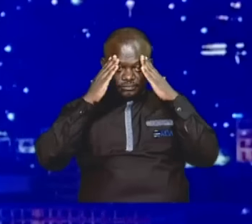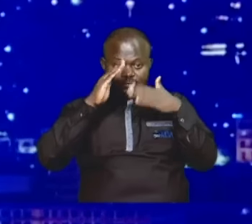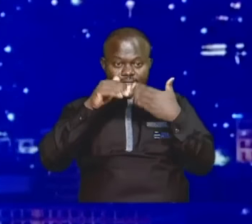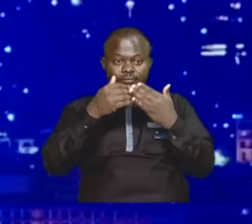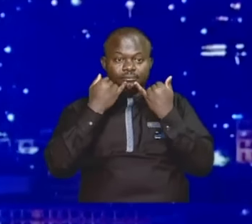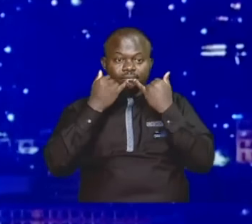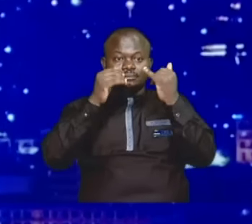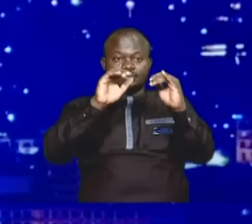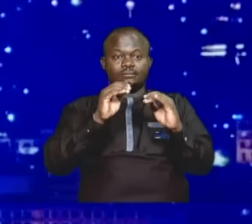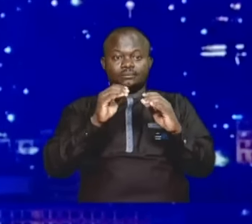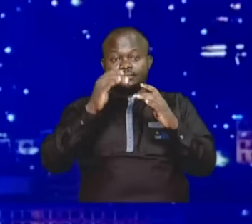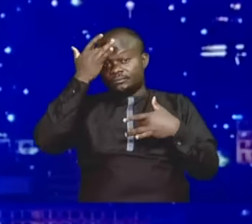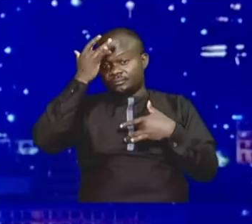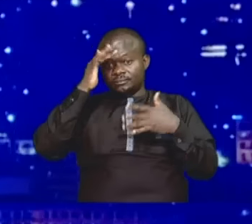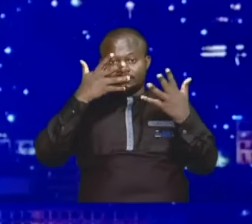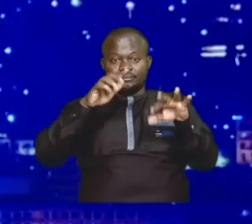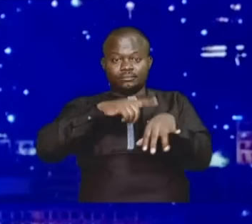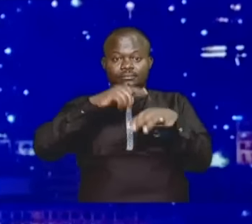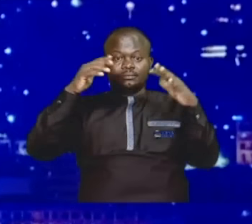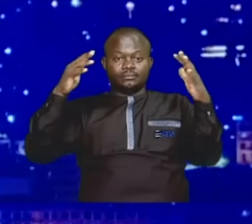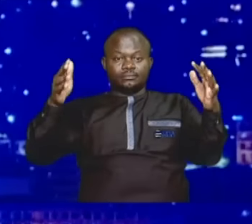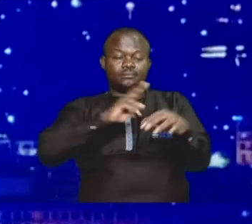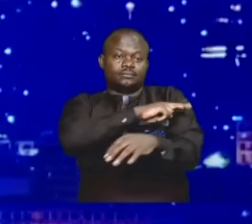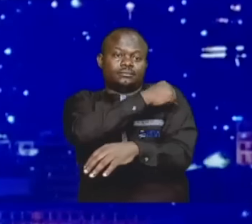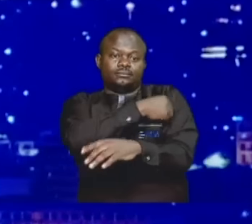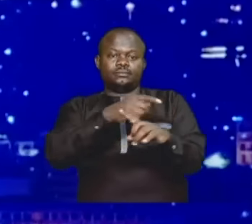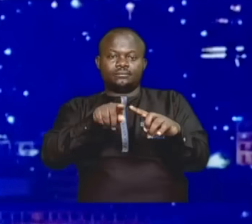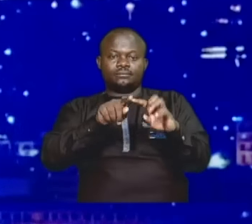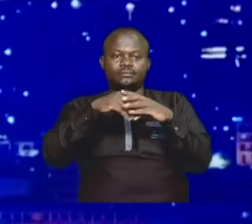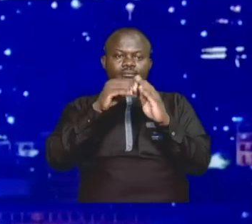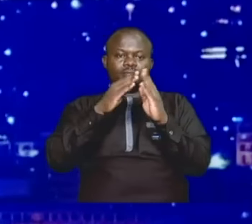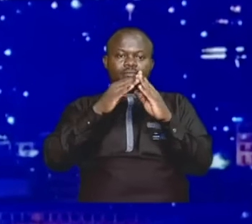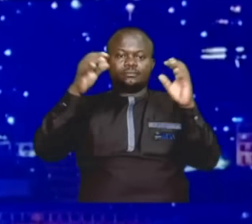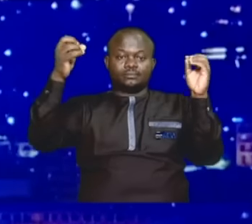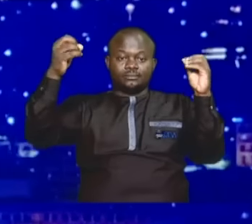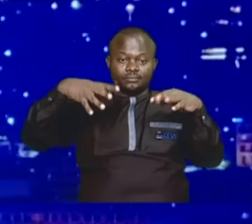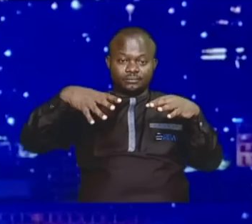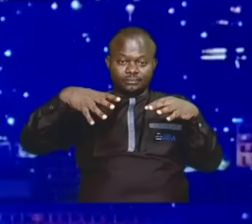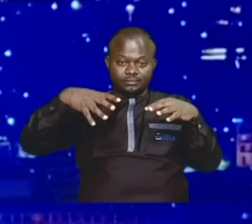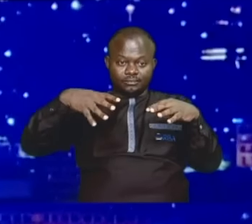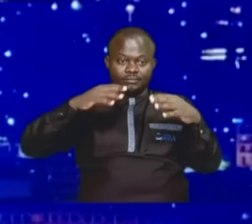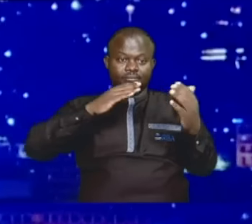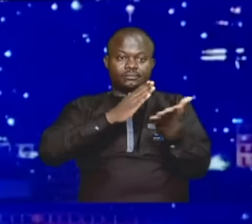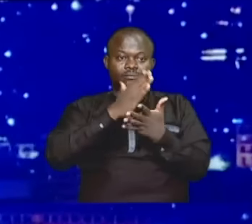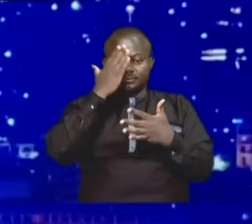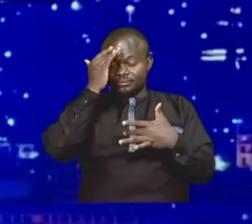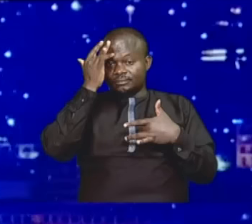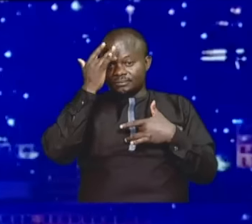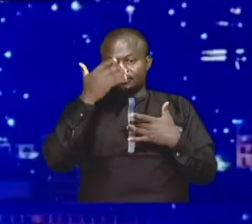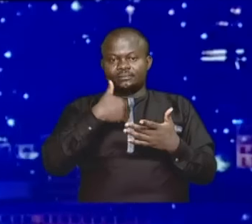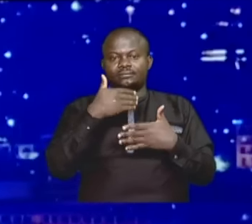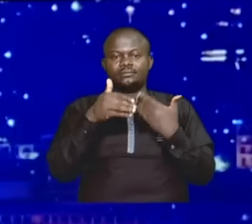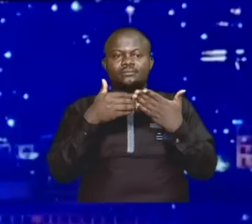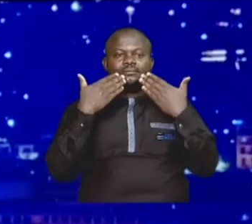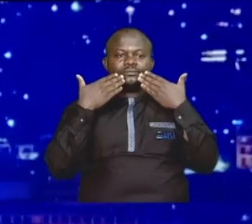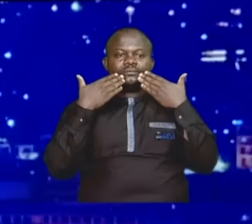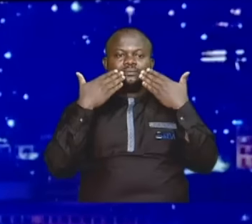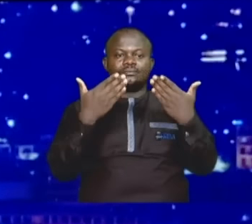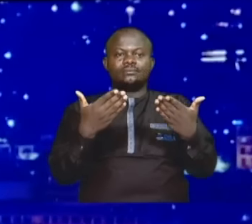Tubabwire ko abarwayi bamaze igihe mu bitaro bitandukanye mu mujyi wa Kigali bitewe n'uburwayi bafite, bashimira abagira